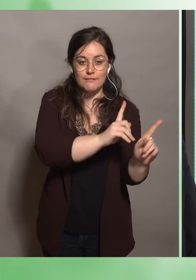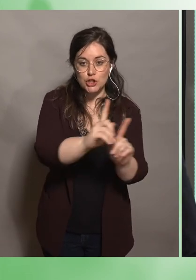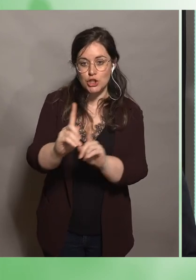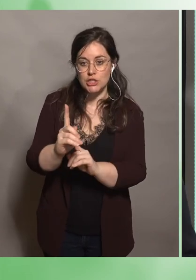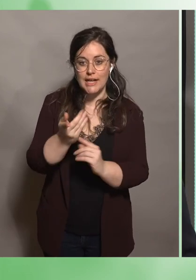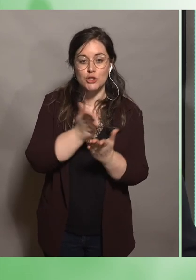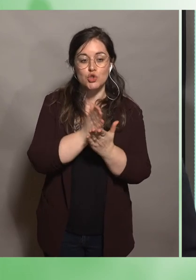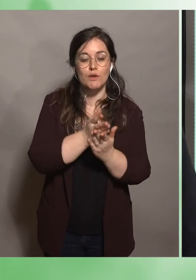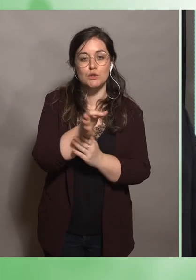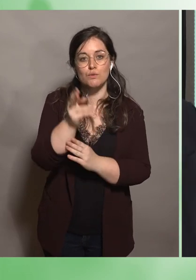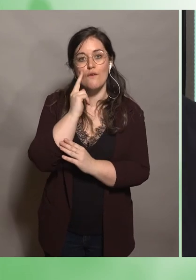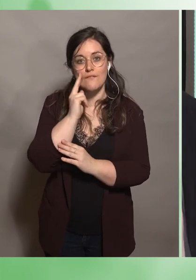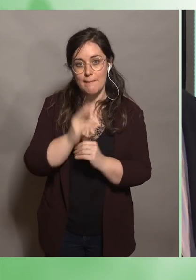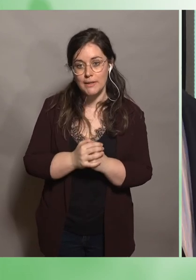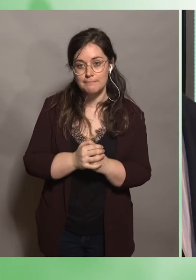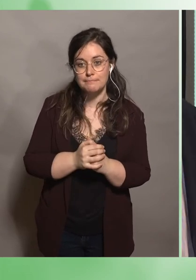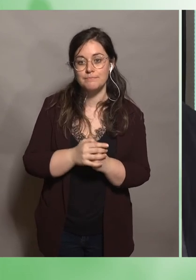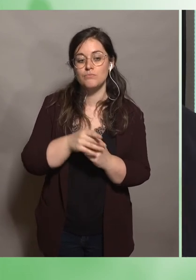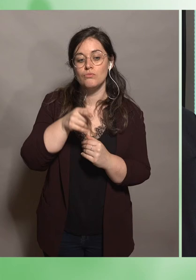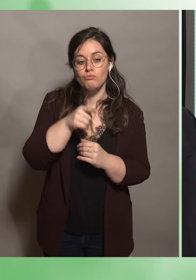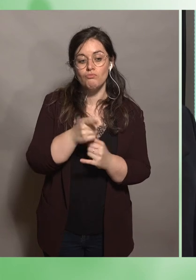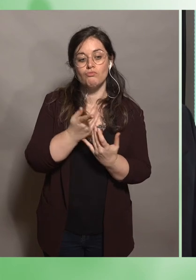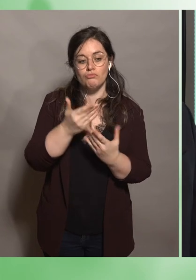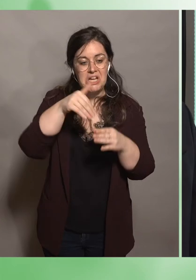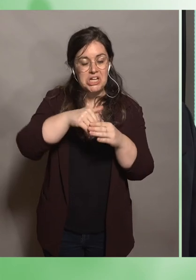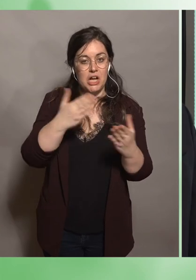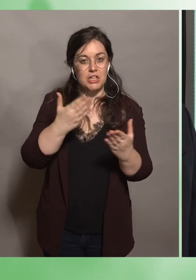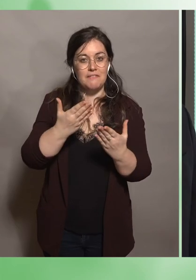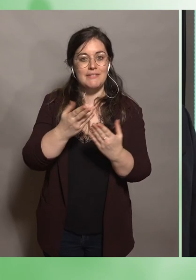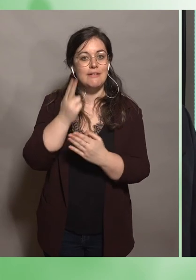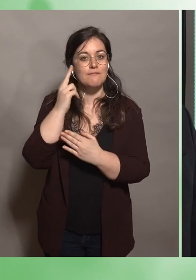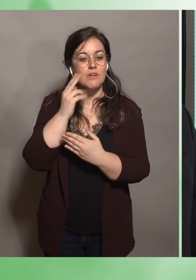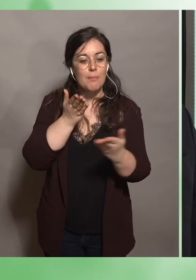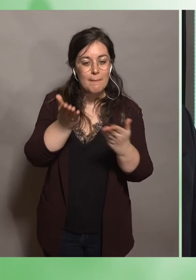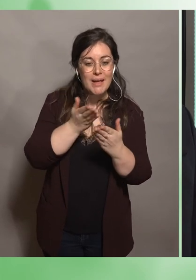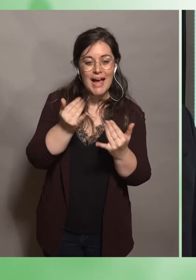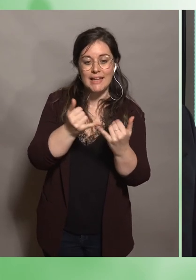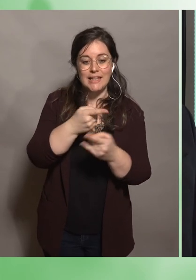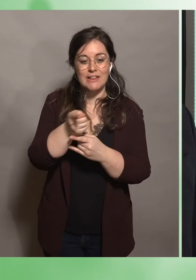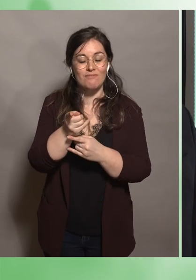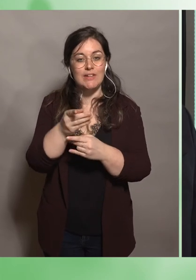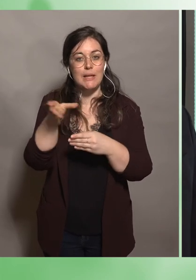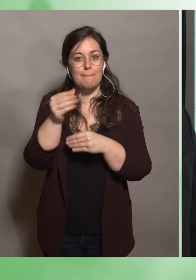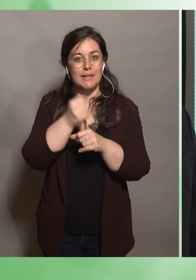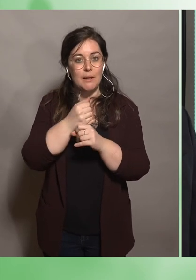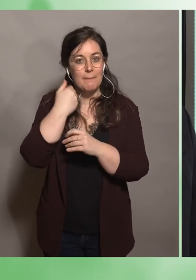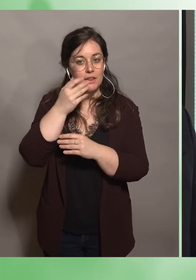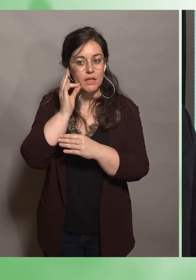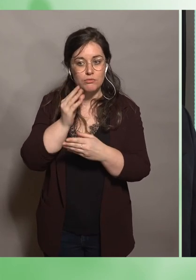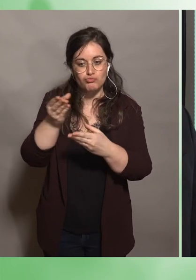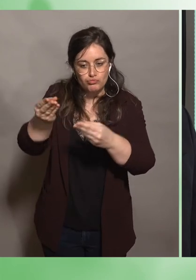nennen wir Service für Unternehmen, wo es darum geht, Unternehmen zu beraten, wie sie Mitarbeiter